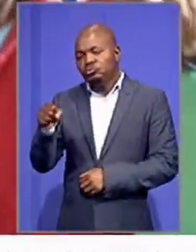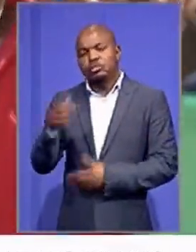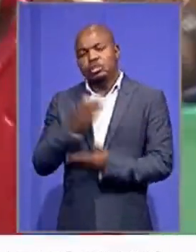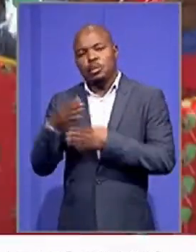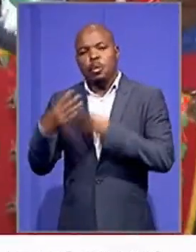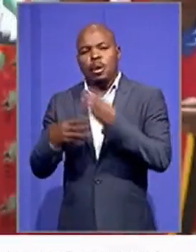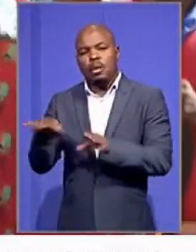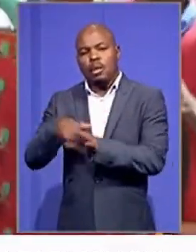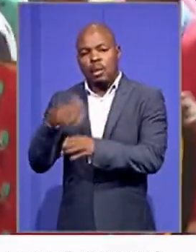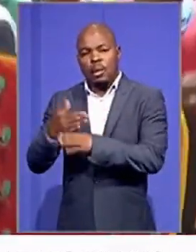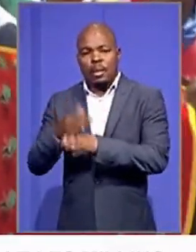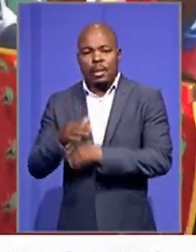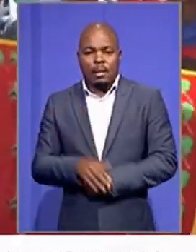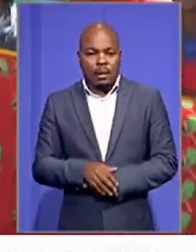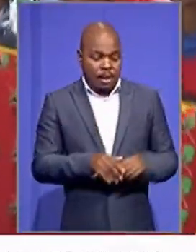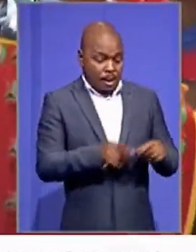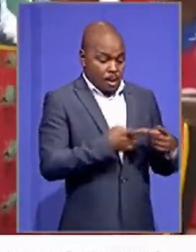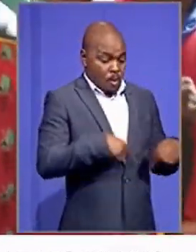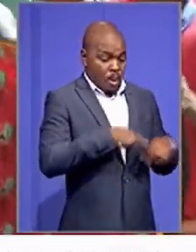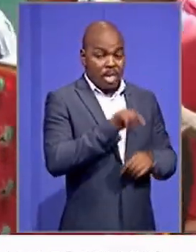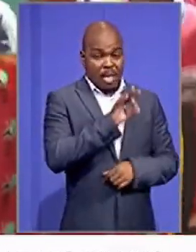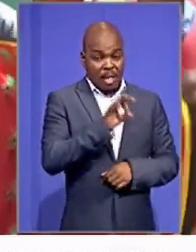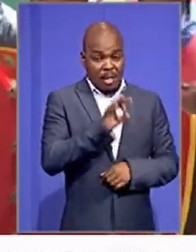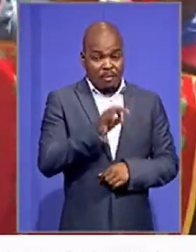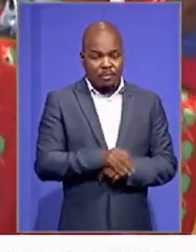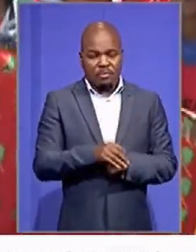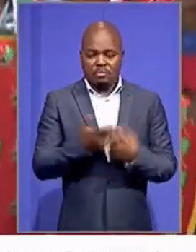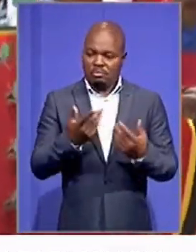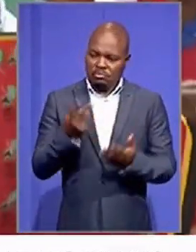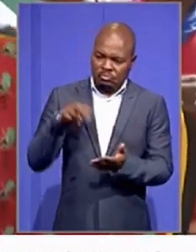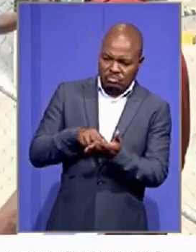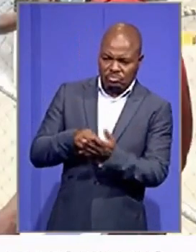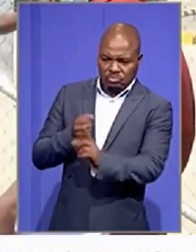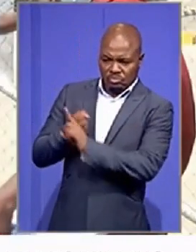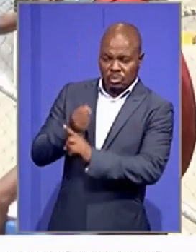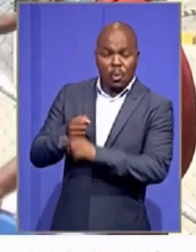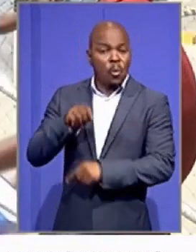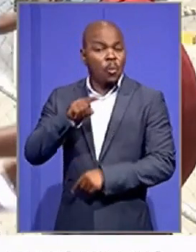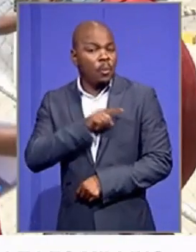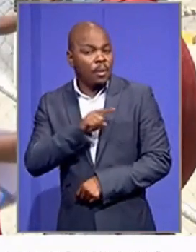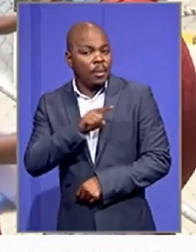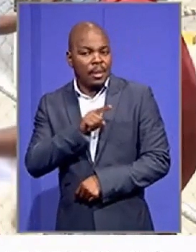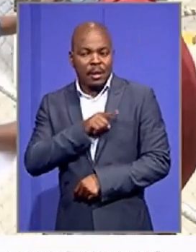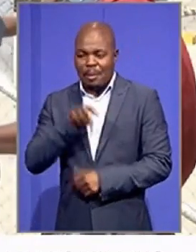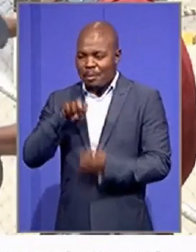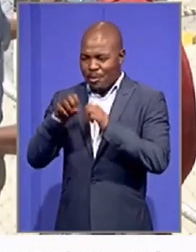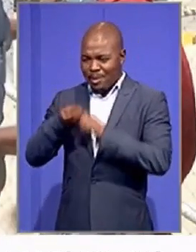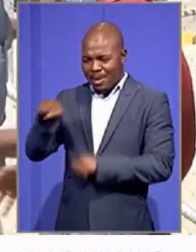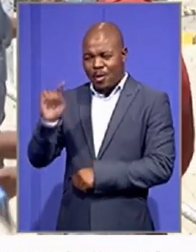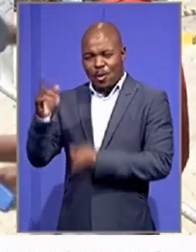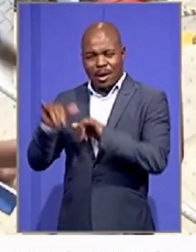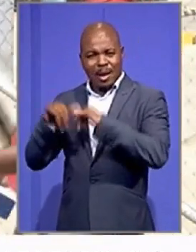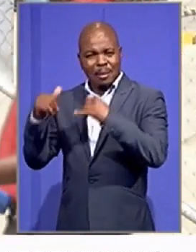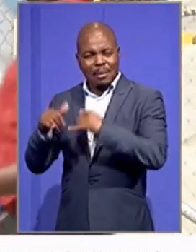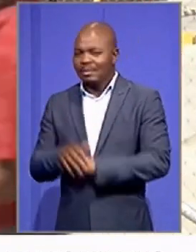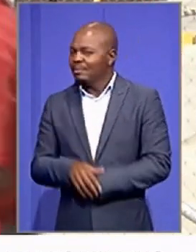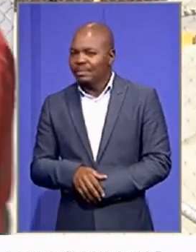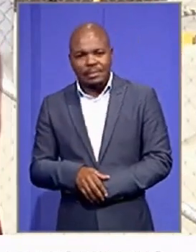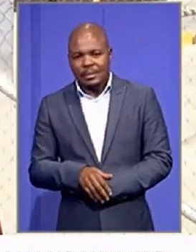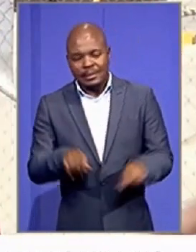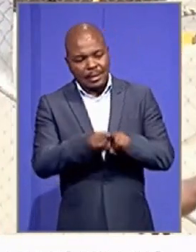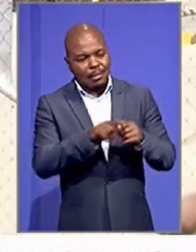setraekeng. Jalo gona re le EFF ntho engwe re misteng ka maoto go bane tabena ha e sa le ya feme mona fela e se kene le ka ga